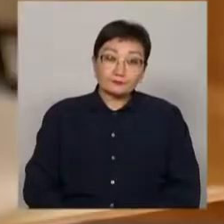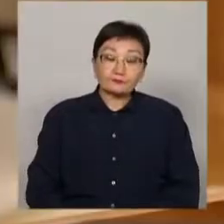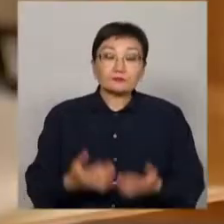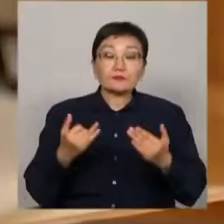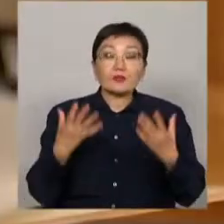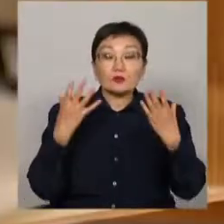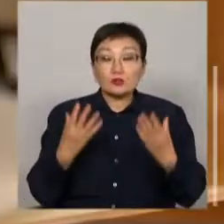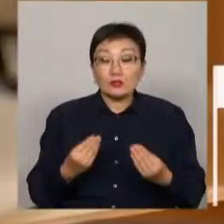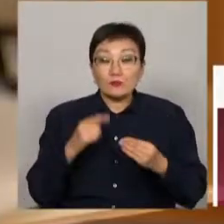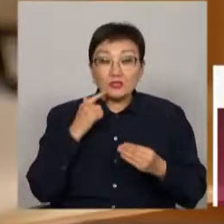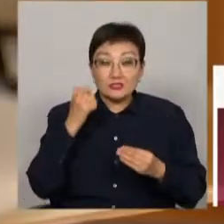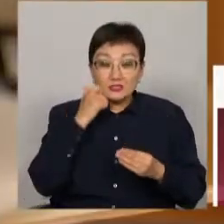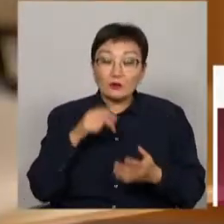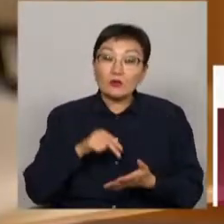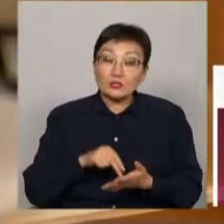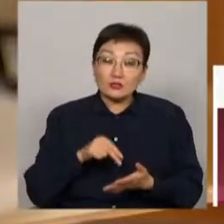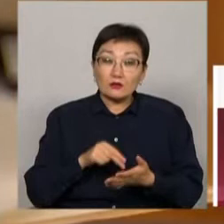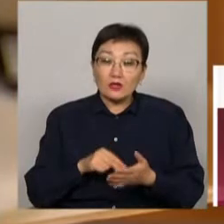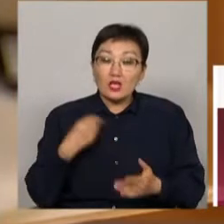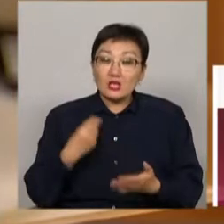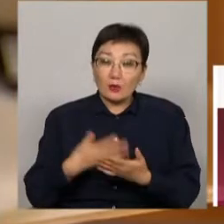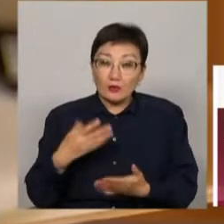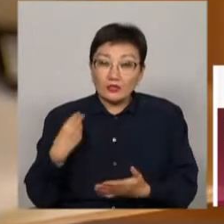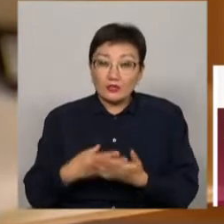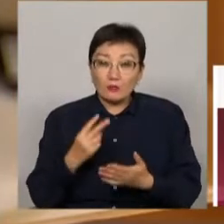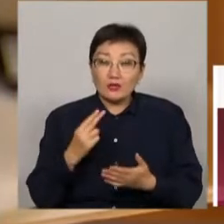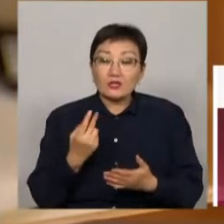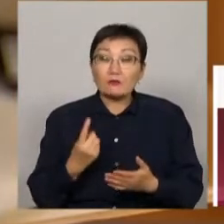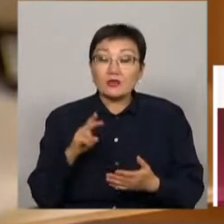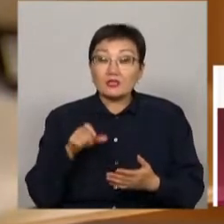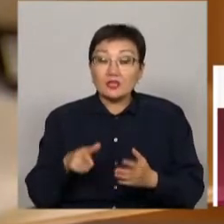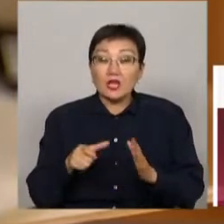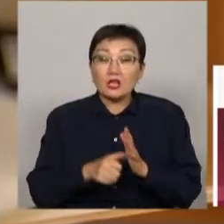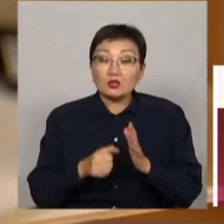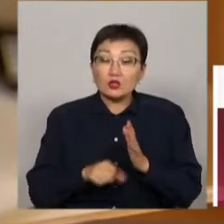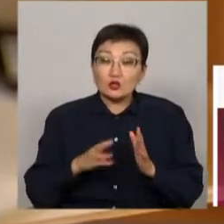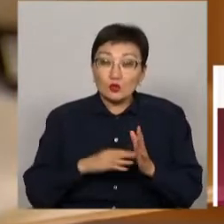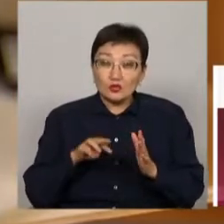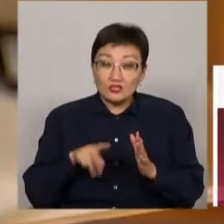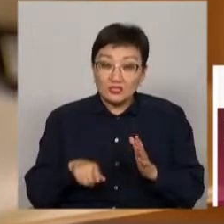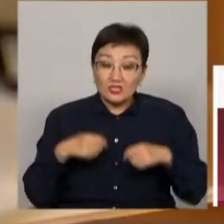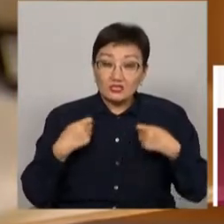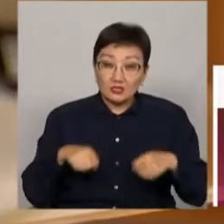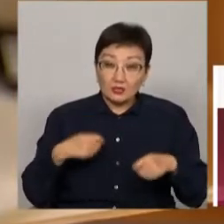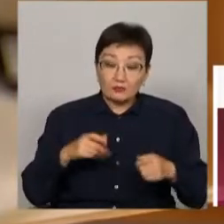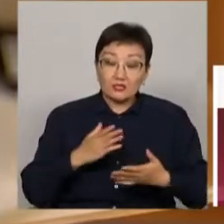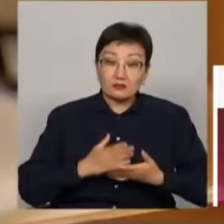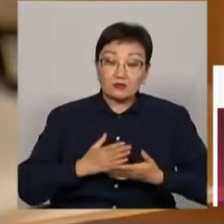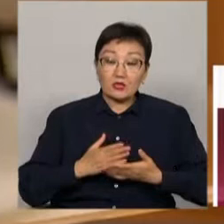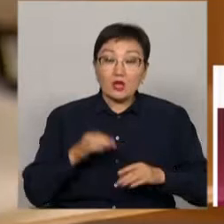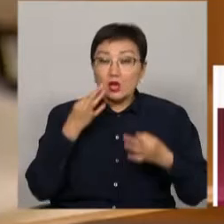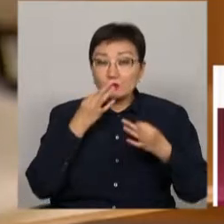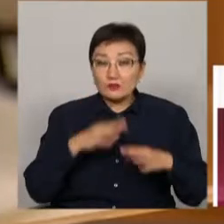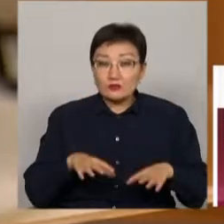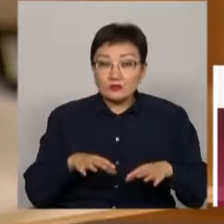Бүгінгі күні қанттың бағасы шырақтап 1 килограммы 609 тенге аралығында сатылуда. Кез